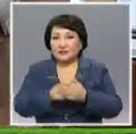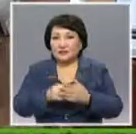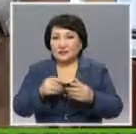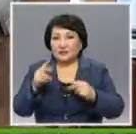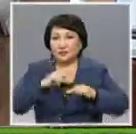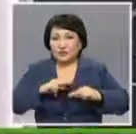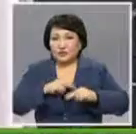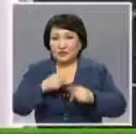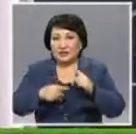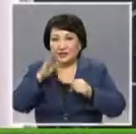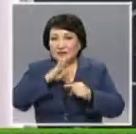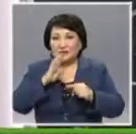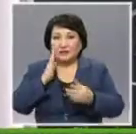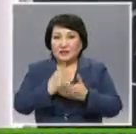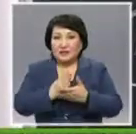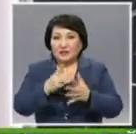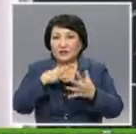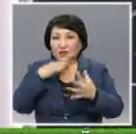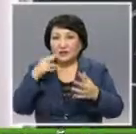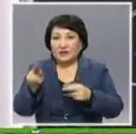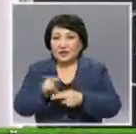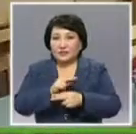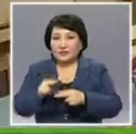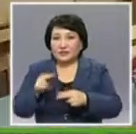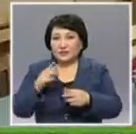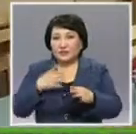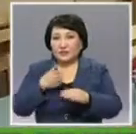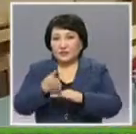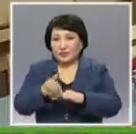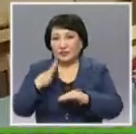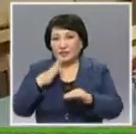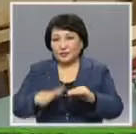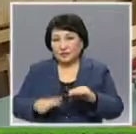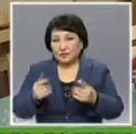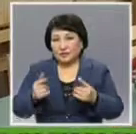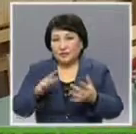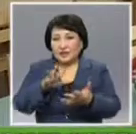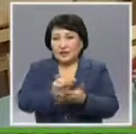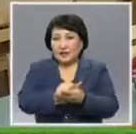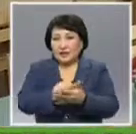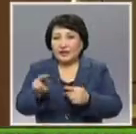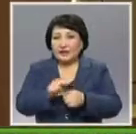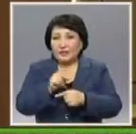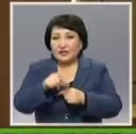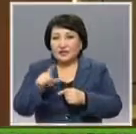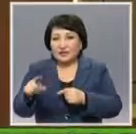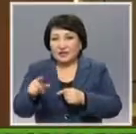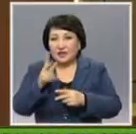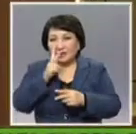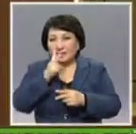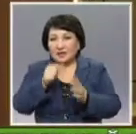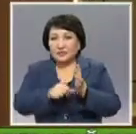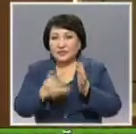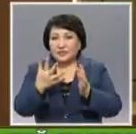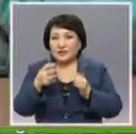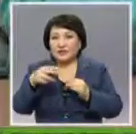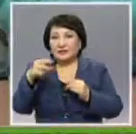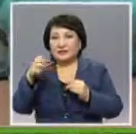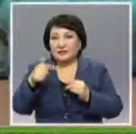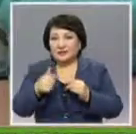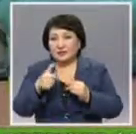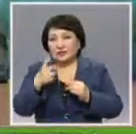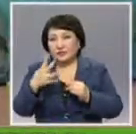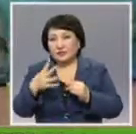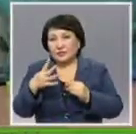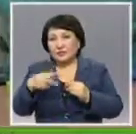уақыт жетпегендіктен көбіне тәрбиеші жалдауға мәжбүр. Бүгінгі күні жалдамалы тәрбиешілер ақысы 65 мың теңгеден 120 мың теңгеге дейін.